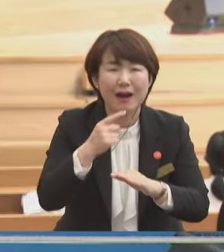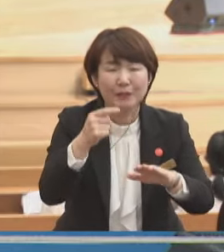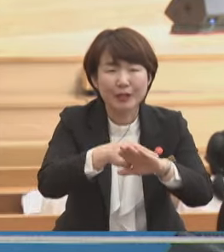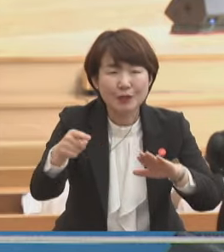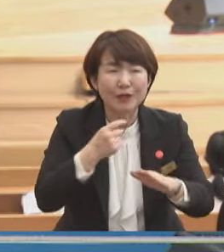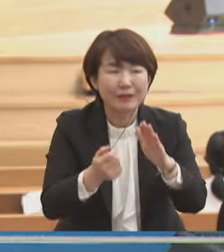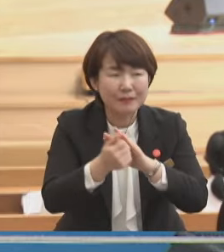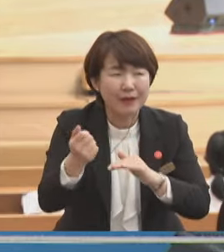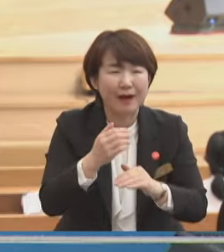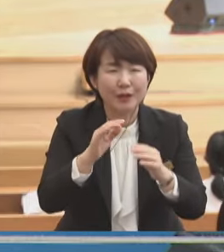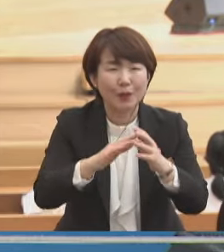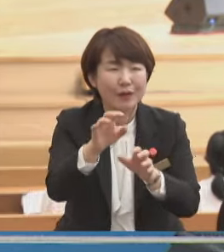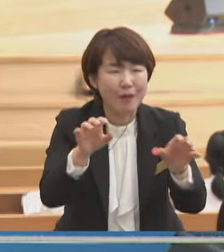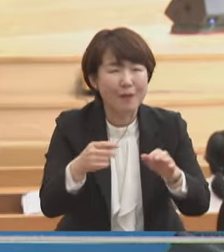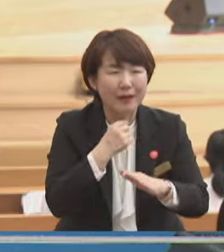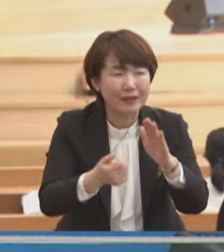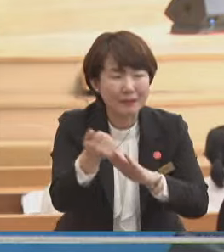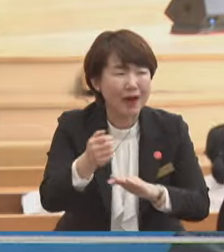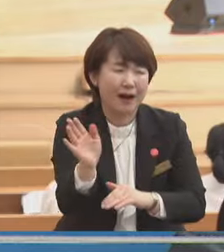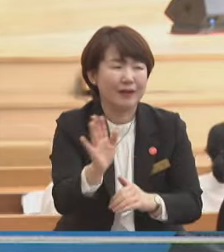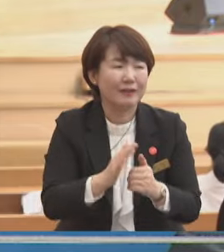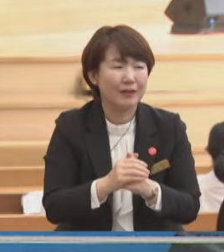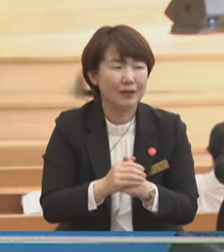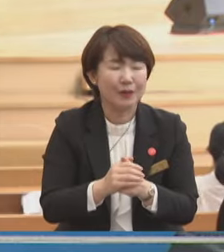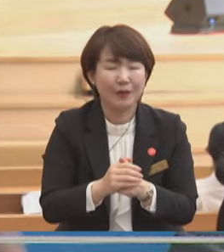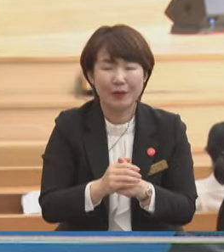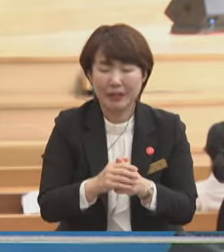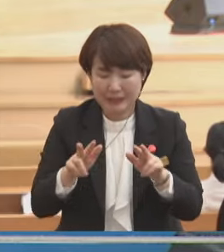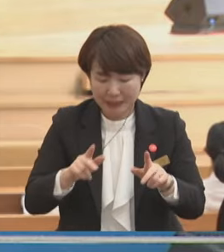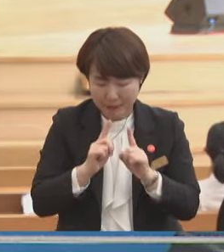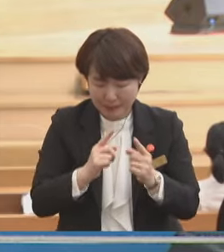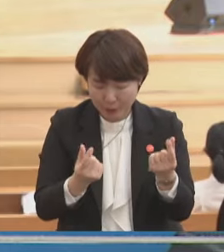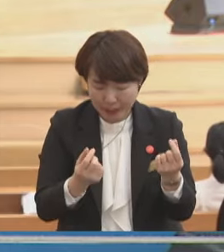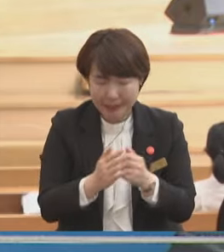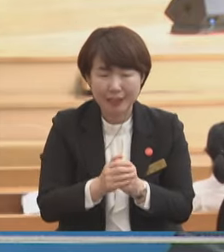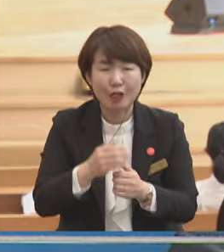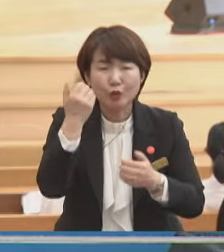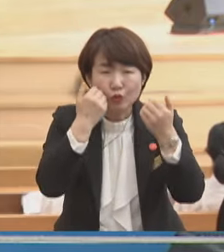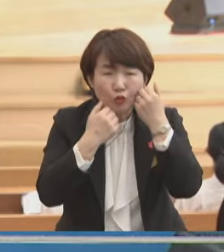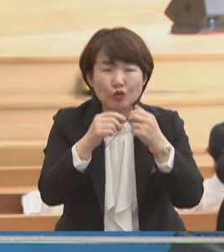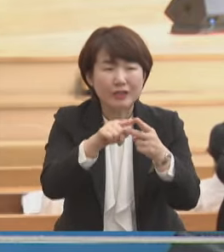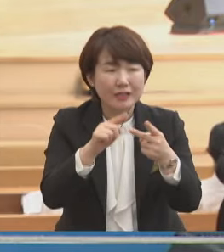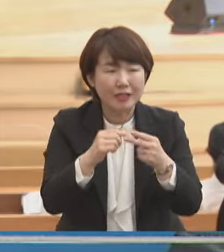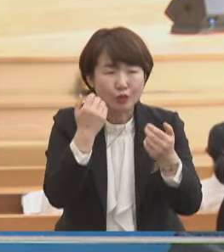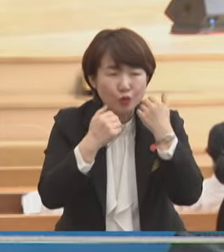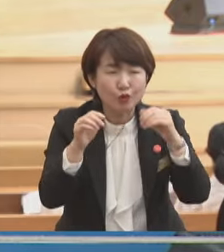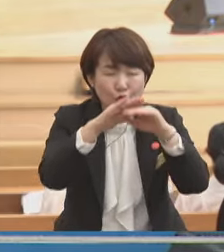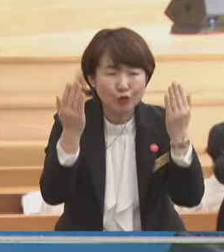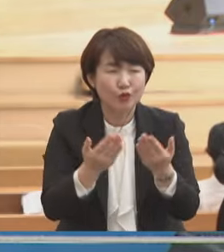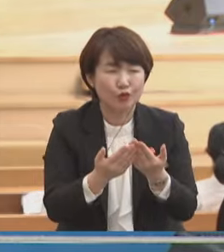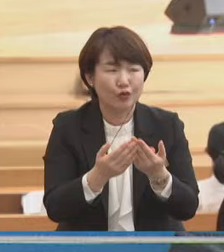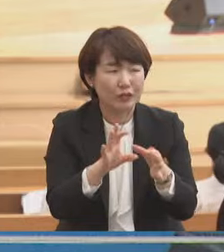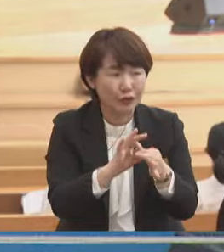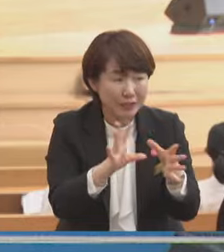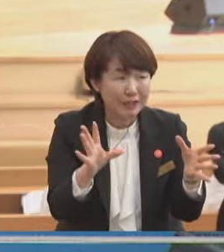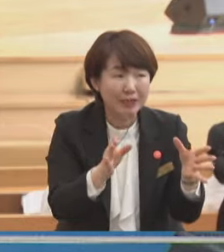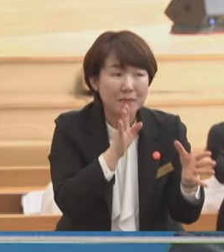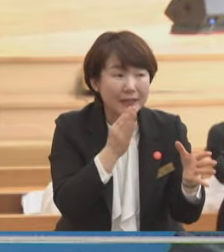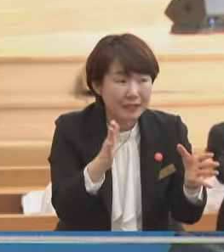아니란 말이에 누구라고요 니은 맞아요 니원 누구든지 맞아요 누구든지 그러나 who